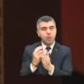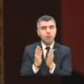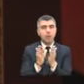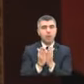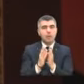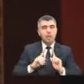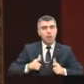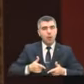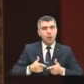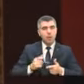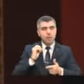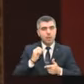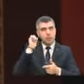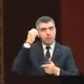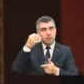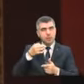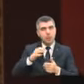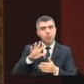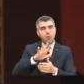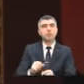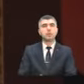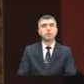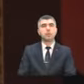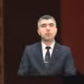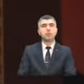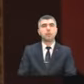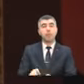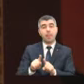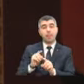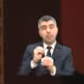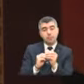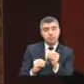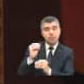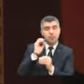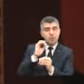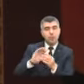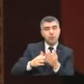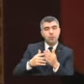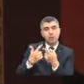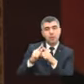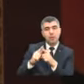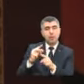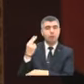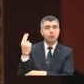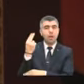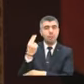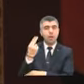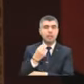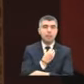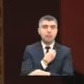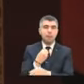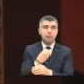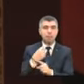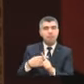الوطنية والتكوين المهني والتعليم العالي والبحث العلمي من أجل الرفع من الطاقة الاستيعابية لكلية الطب لتخريج أكبر عدد من